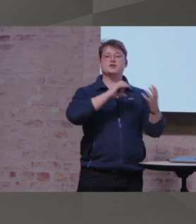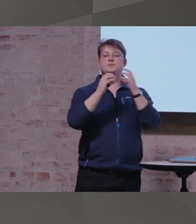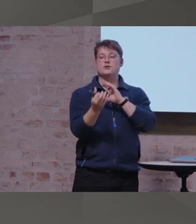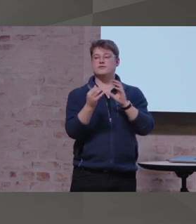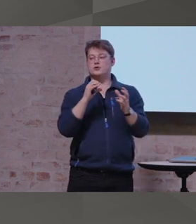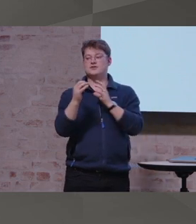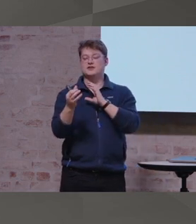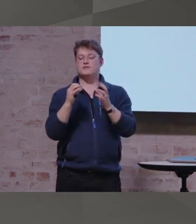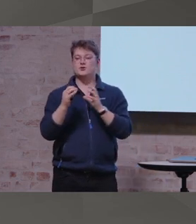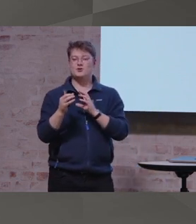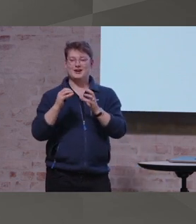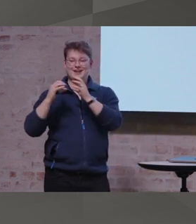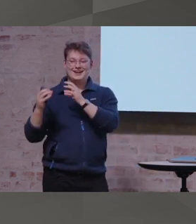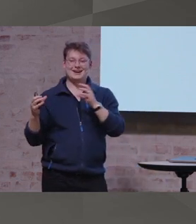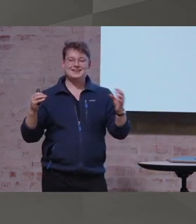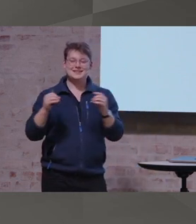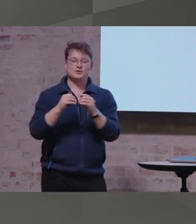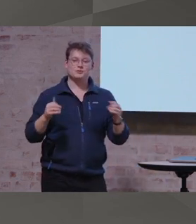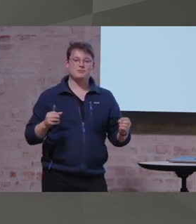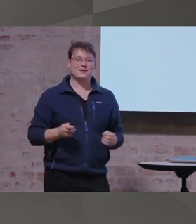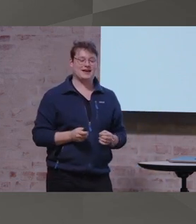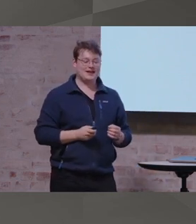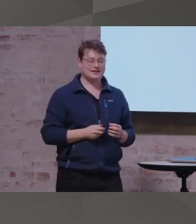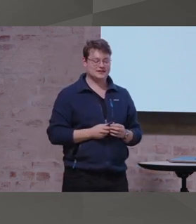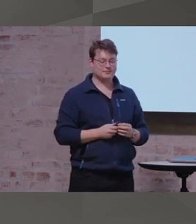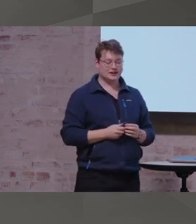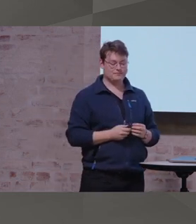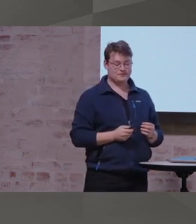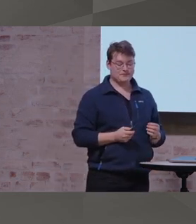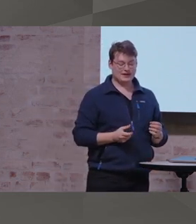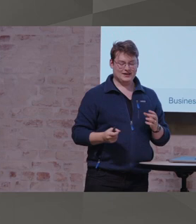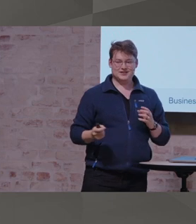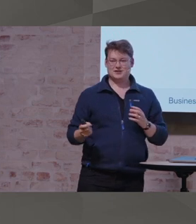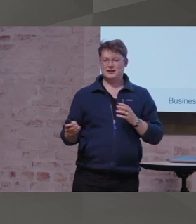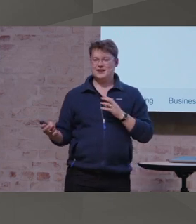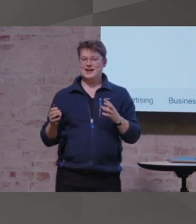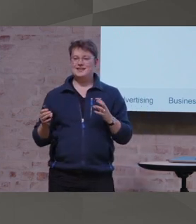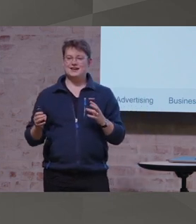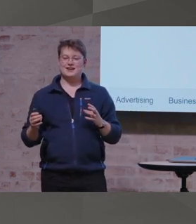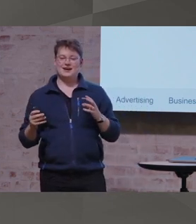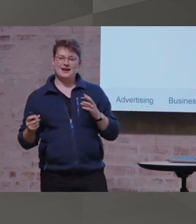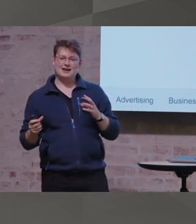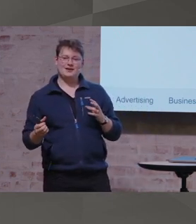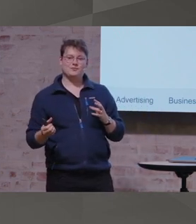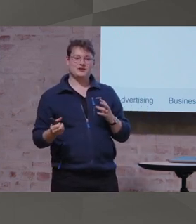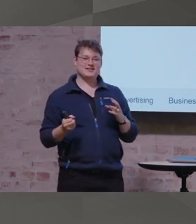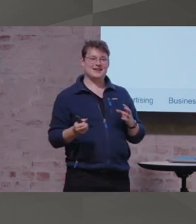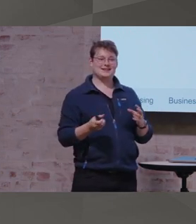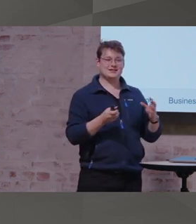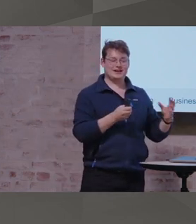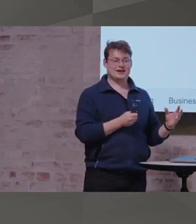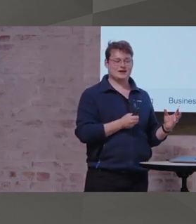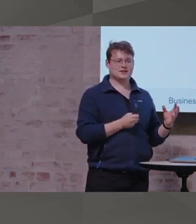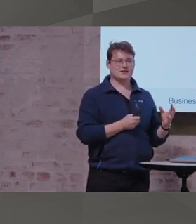så har den språkforståelsen til å forstå at disse to problemene er det samme. Da. Så den endringen her er jo